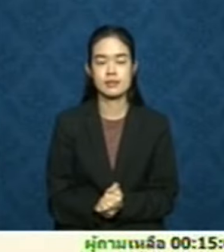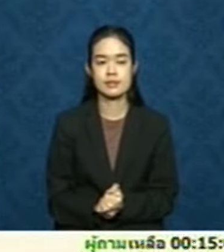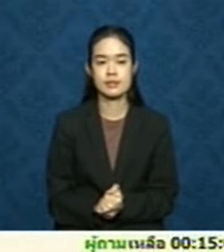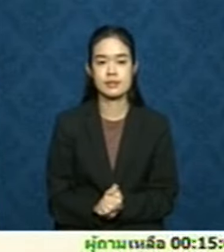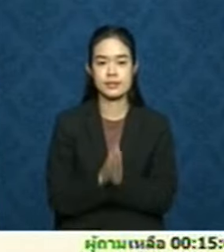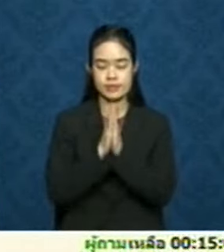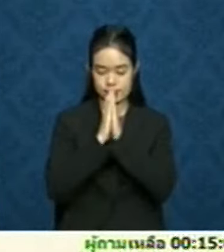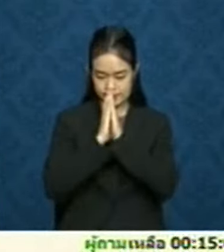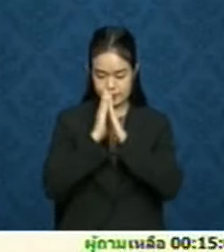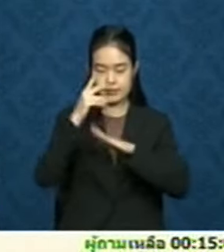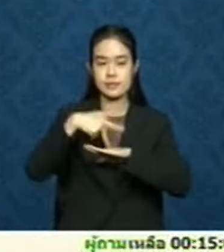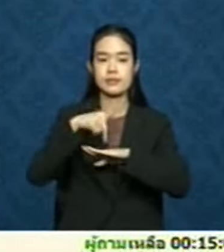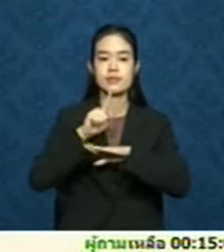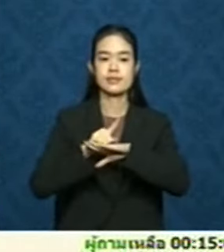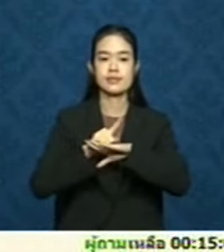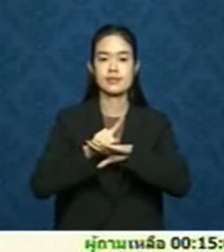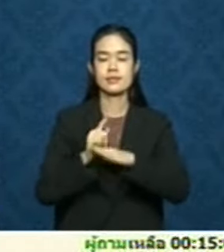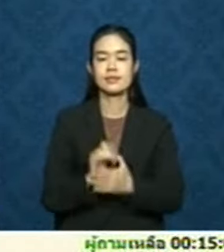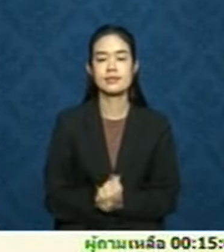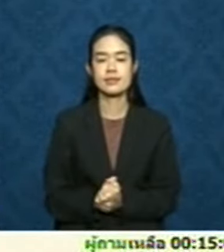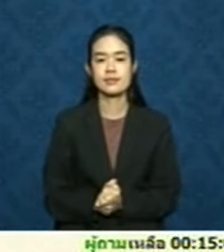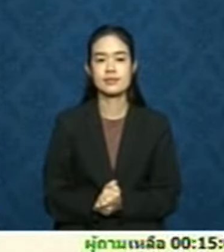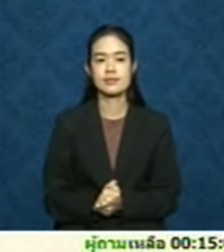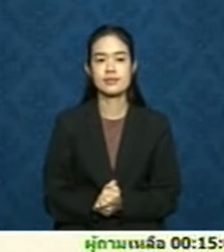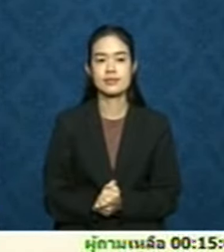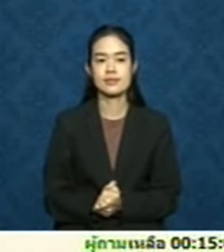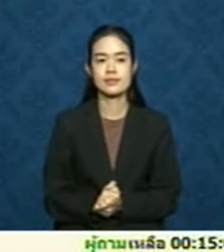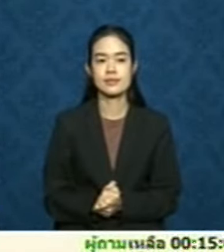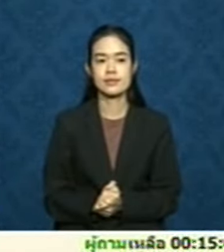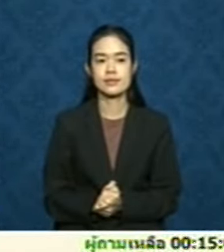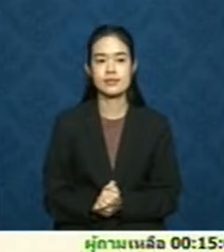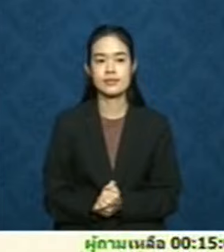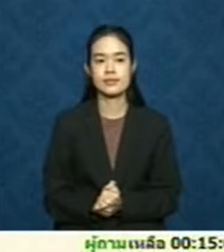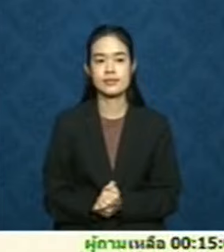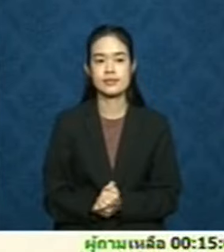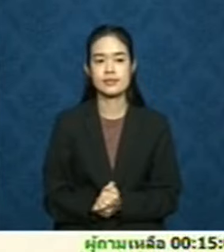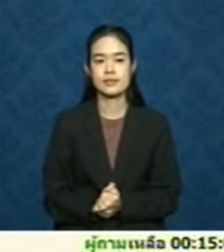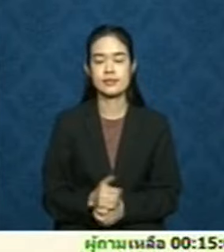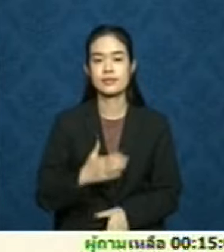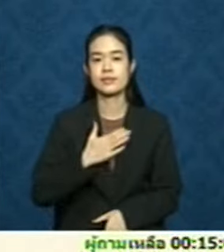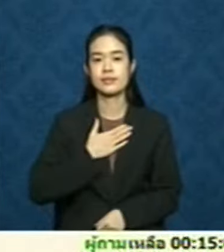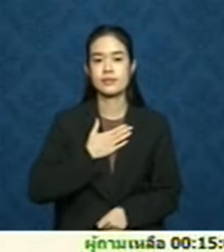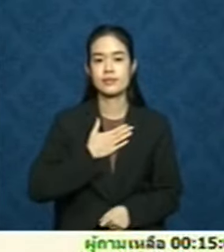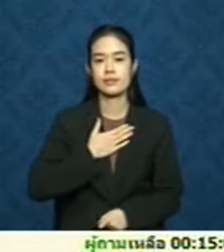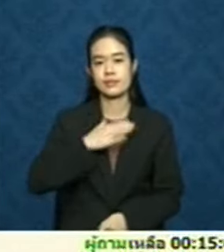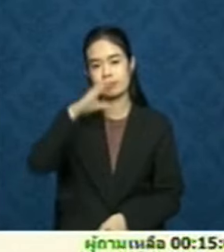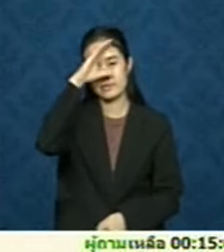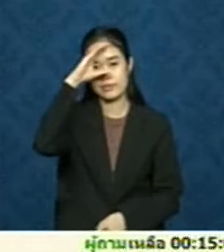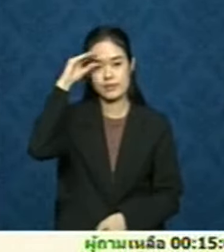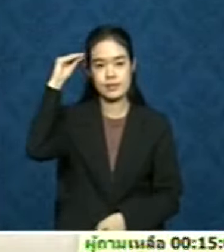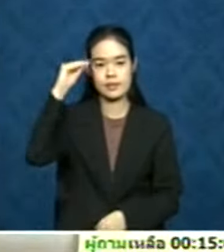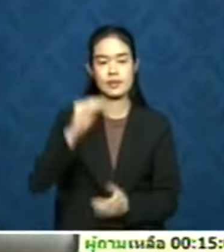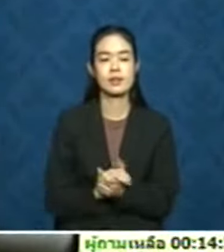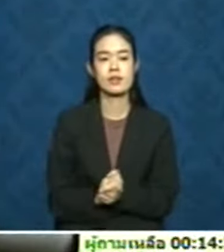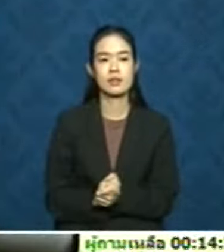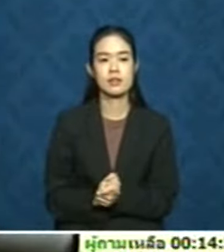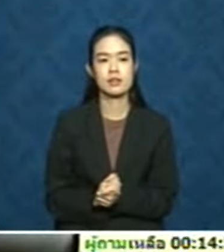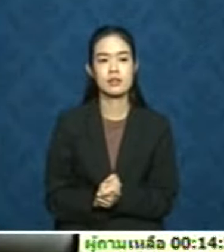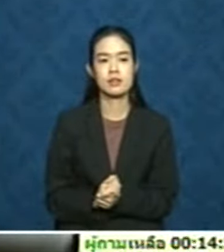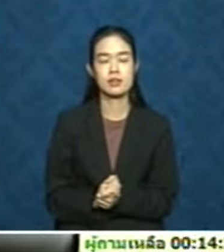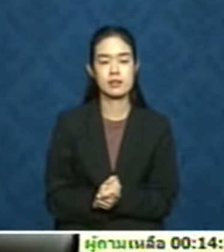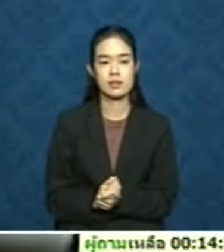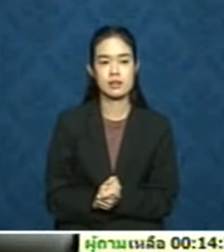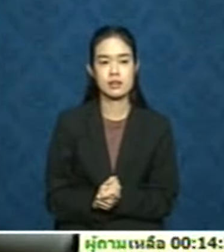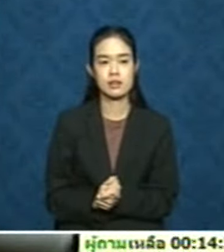ท่านประธานที่เคารพกระผมในชวนหลีกภัยสมาชิกสภาผู้แทนราษฎรพรรคประชาธิปัต